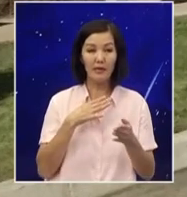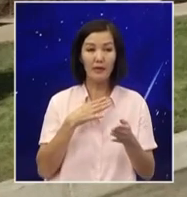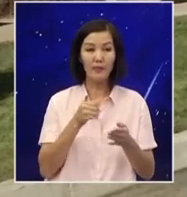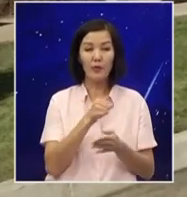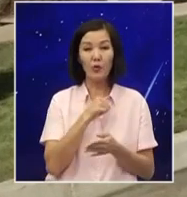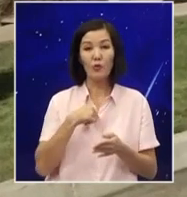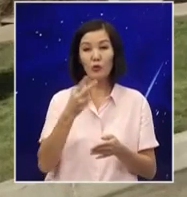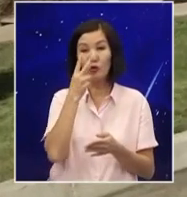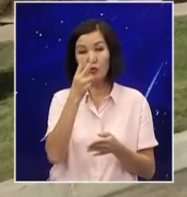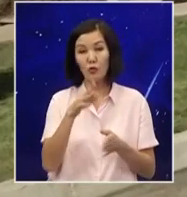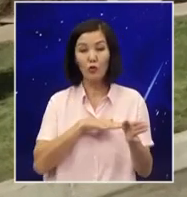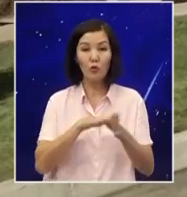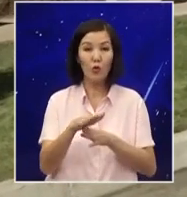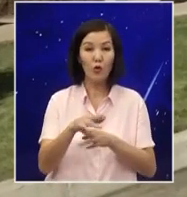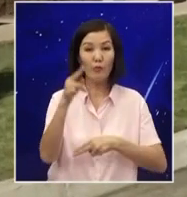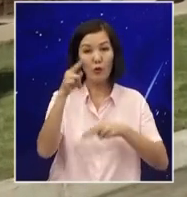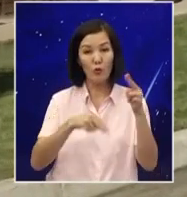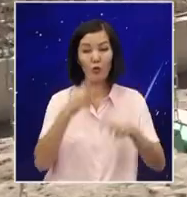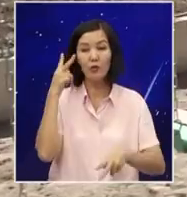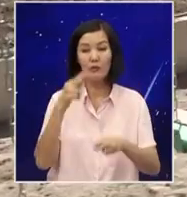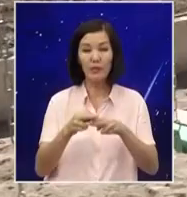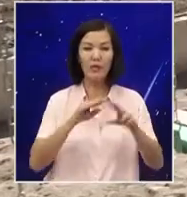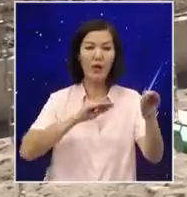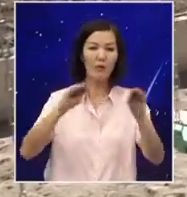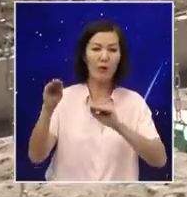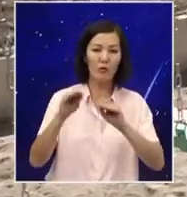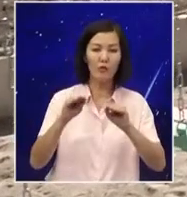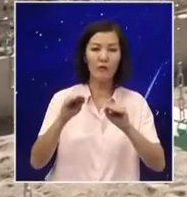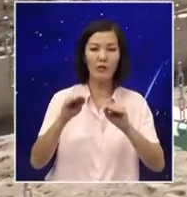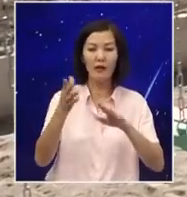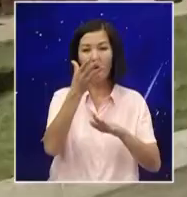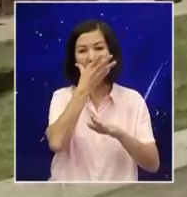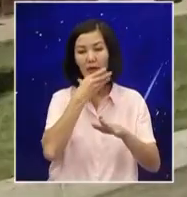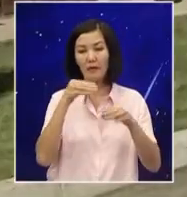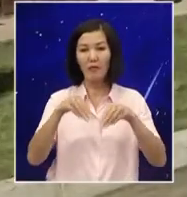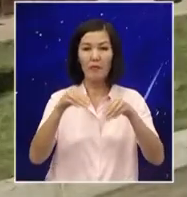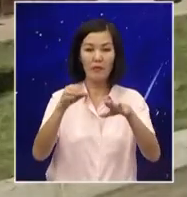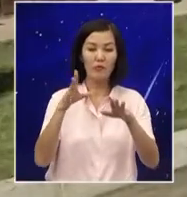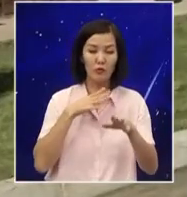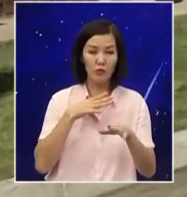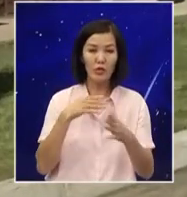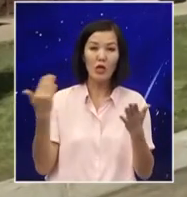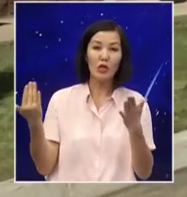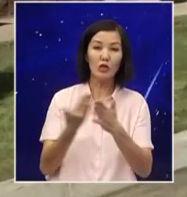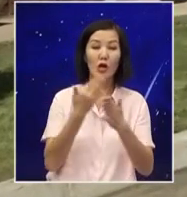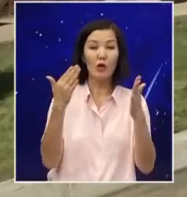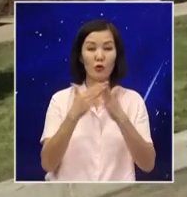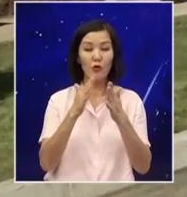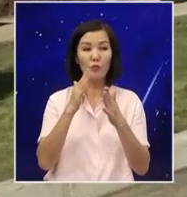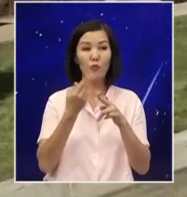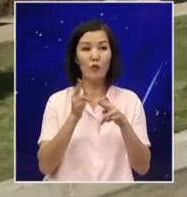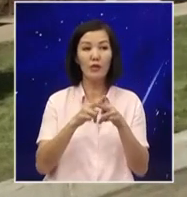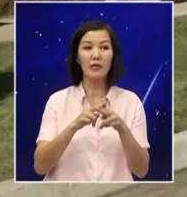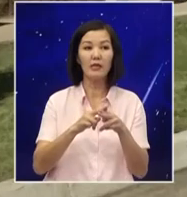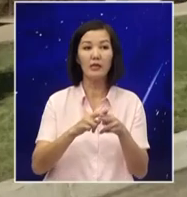үй толығыменен бітті, жан-жағын благоустройсы, абаттандыру жұмыстары. Енді жаңа үй болғаннан кейін біраз